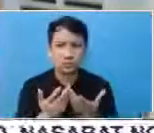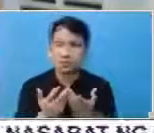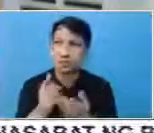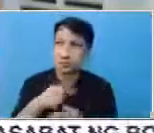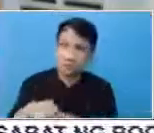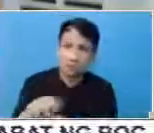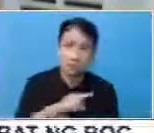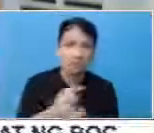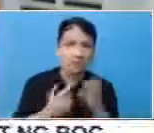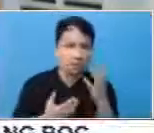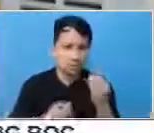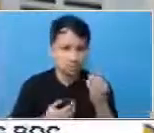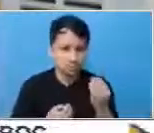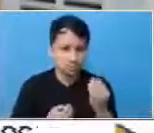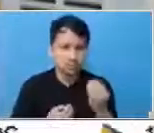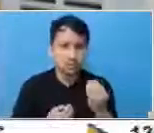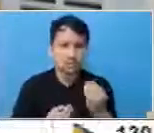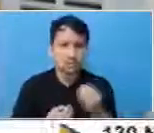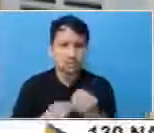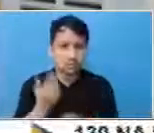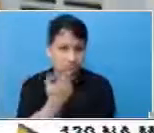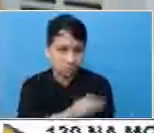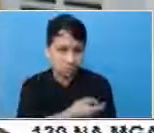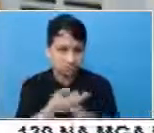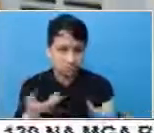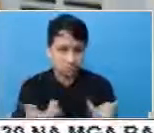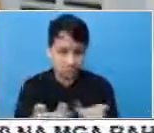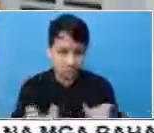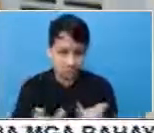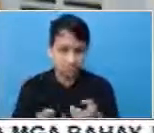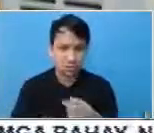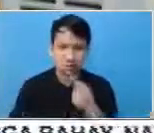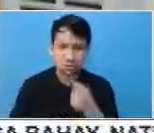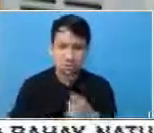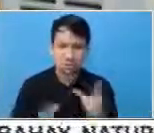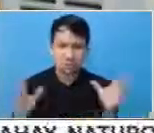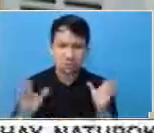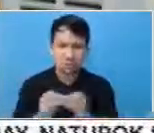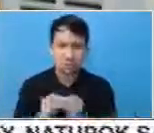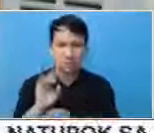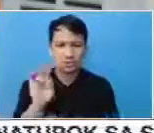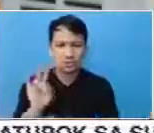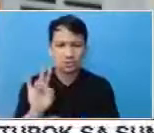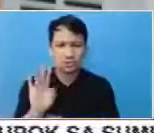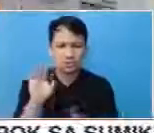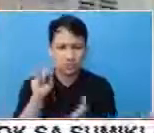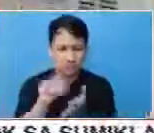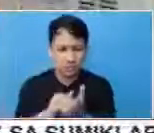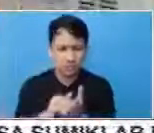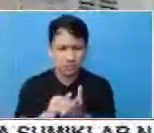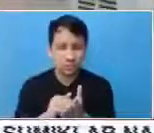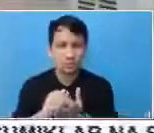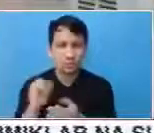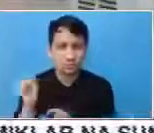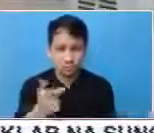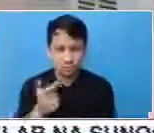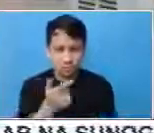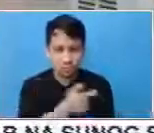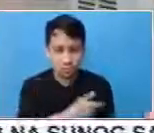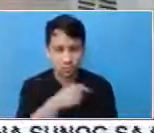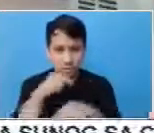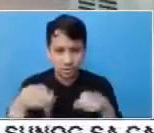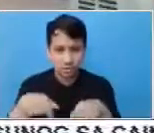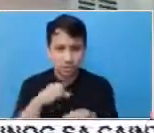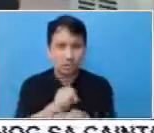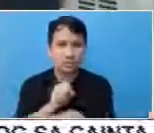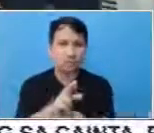economic frontliners. Alas 9 naman ang umaga, inaasahang magsisimula ang seremonya. Gani? Luisa, ang